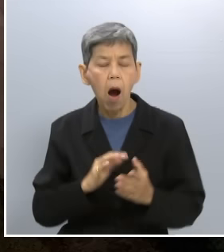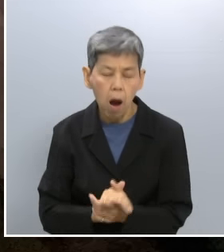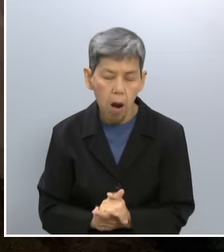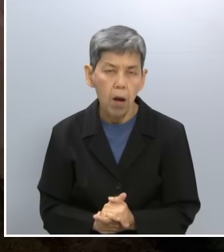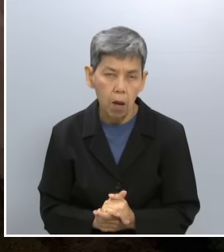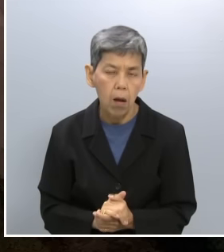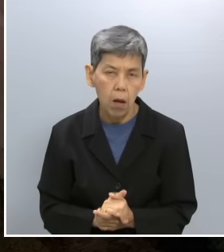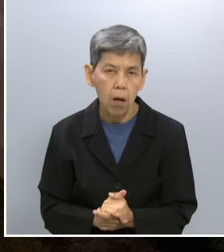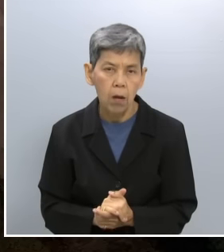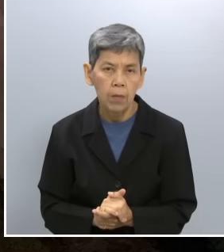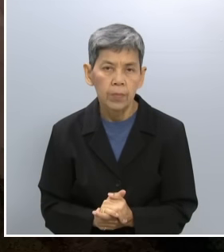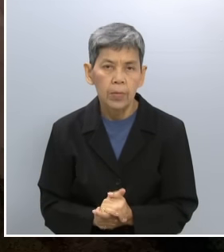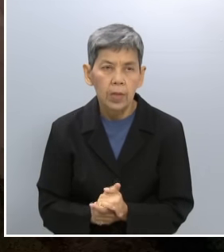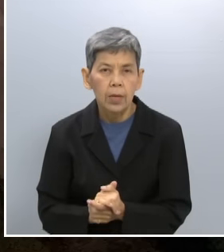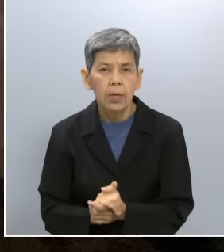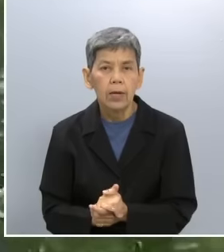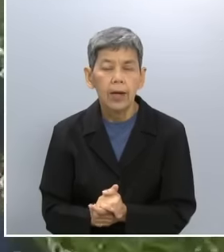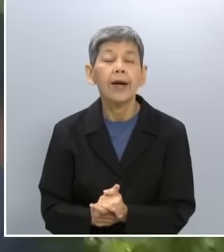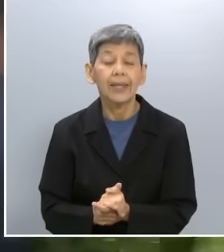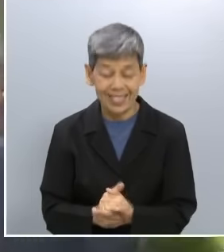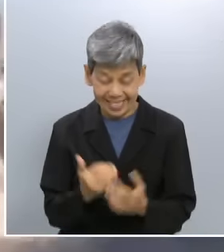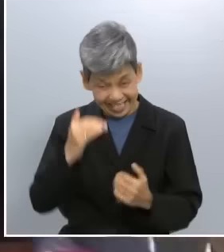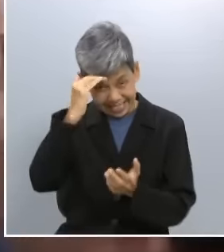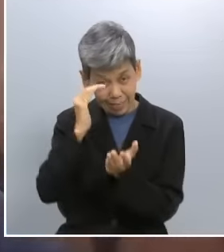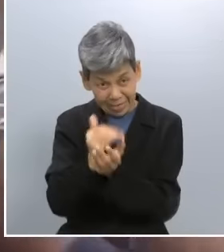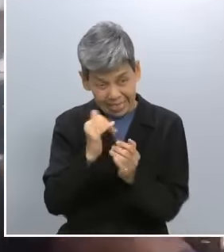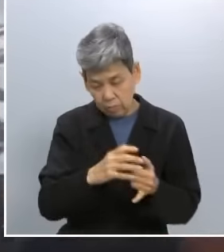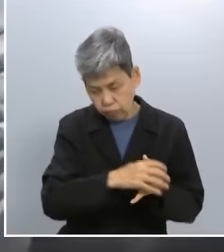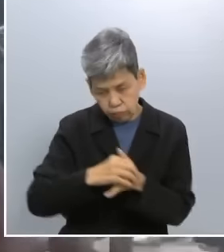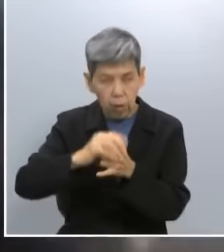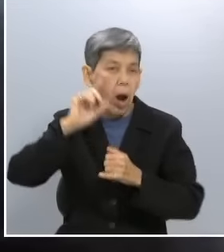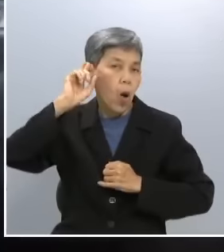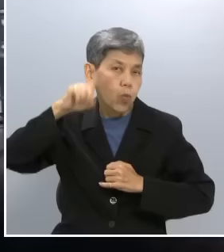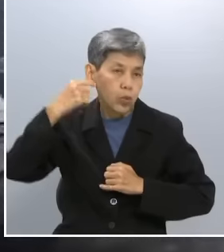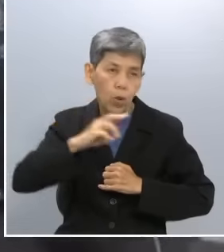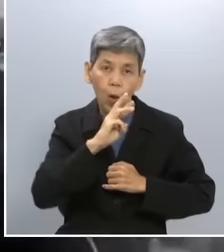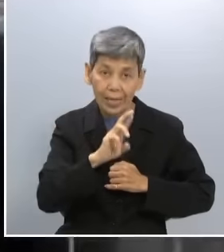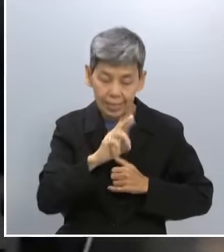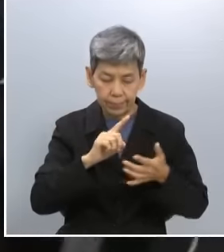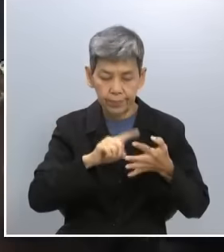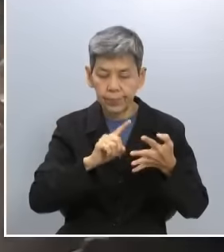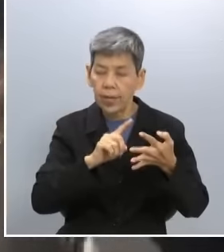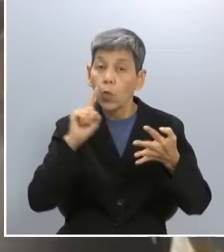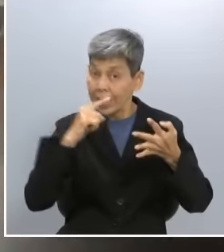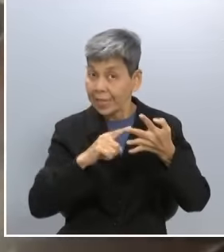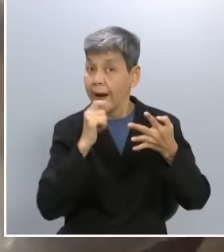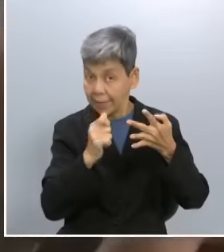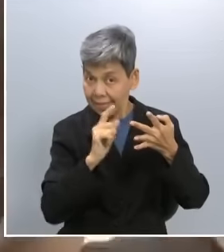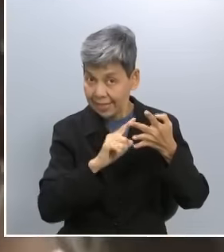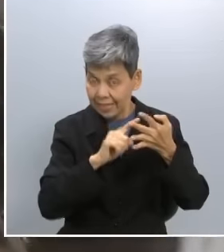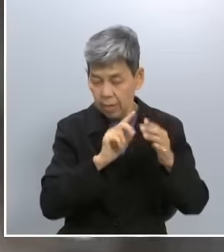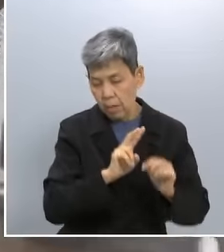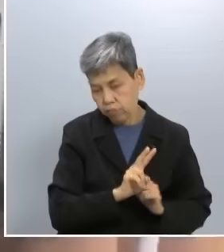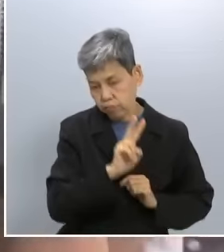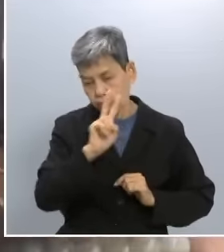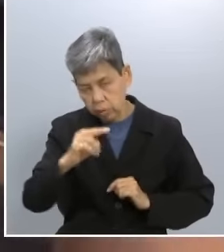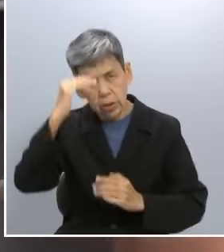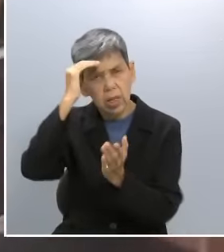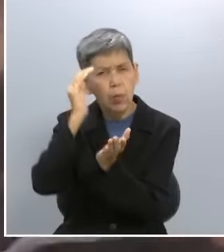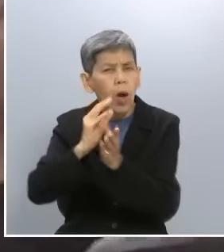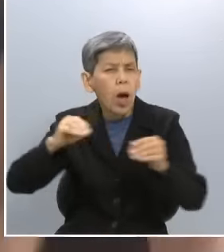ครับ ล่าสุดเมื่อช่วงสายที่ผ่านมาตำรวจควบคุมตัวนางสาววาลิสและนางสาวอัญชลีพรมาที่สน.มักกะสันค่ะ